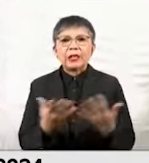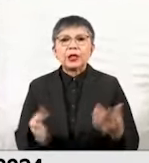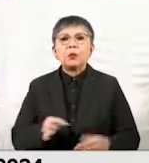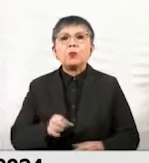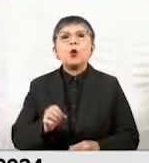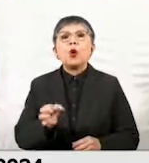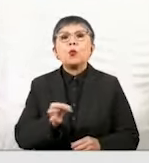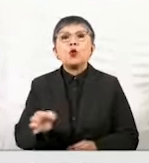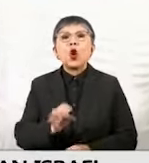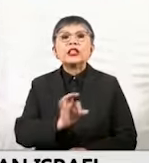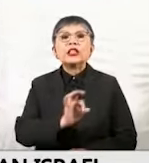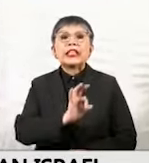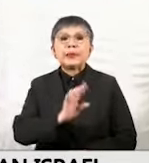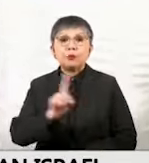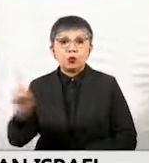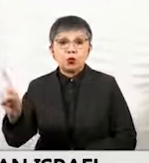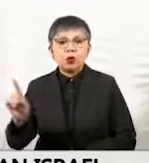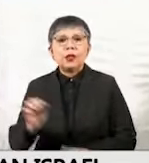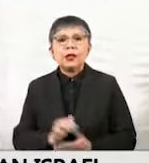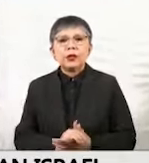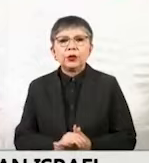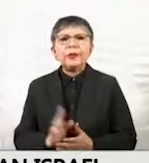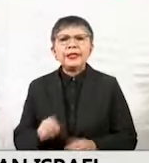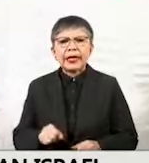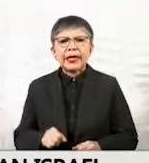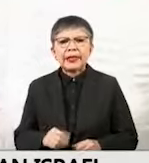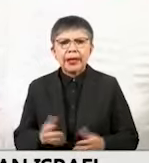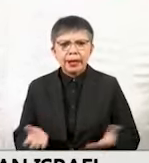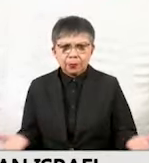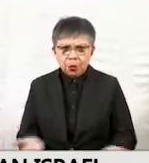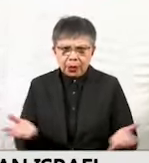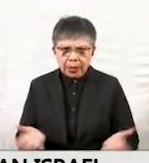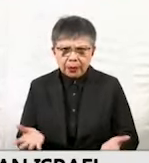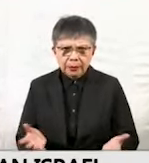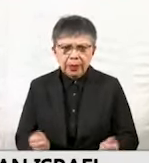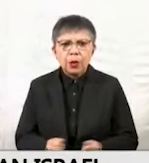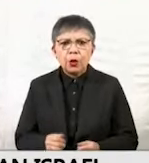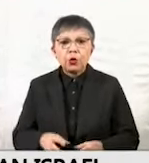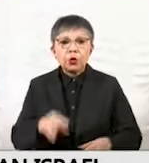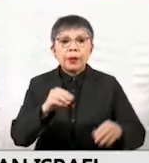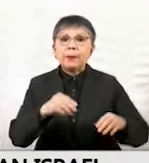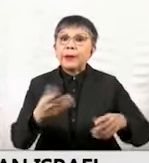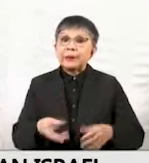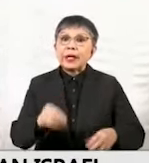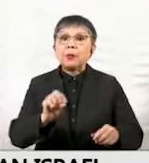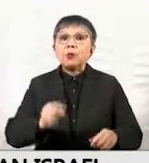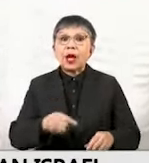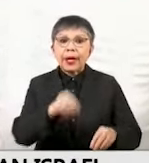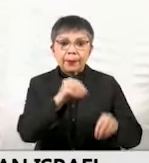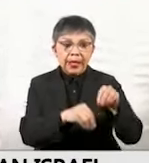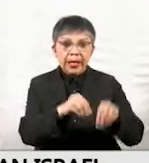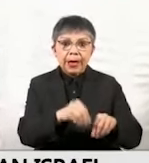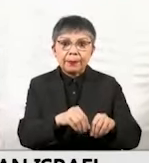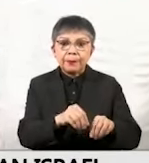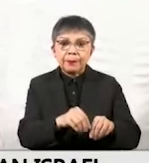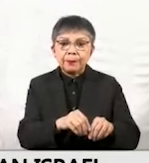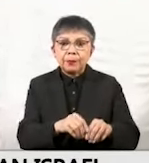seribu itu bisa kita berdayakan untuk menanam memberdayakan